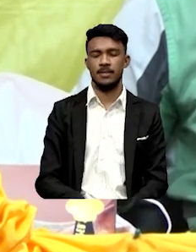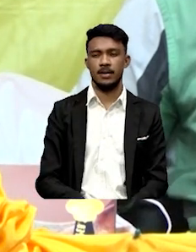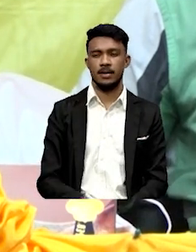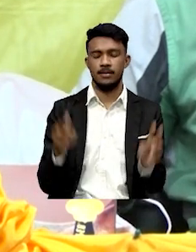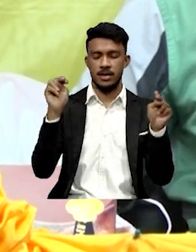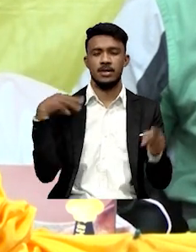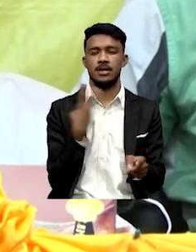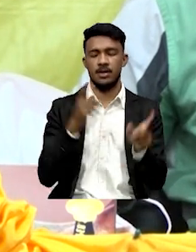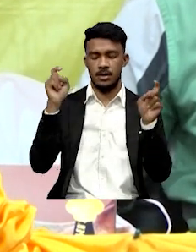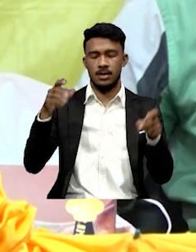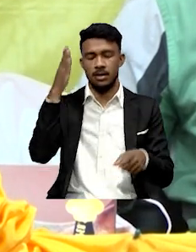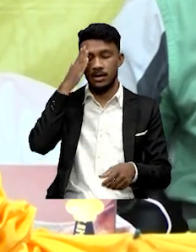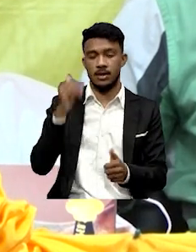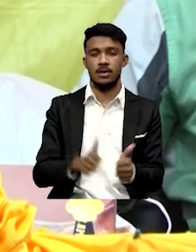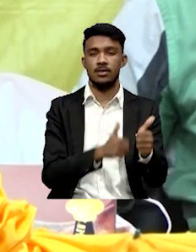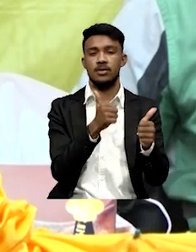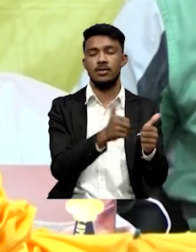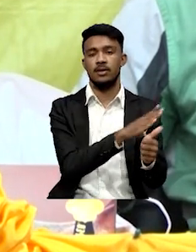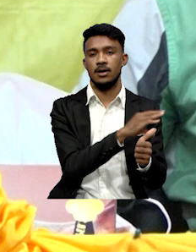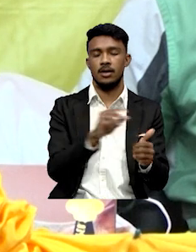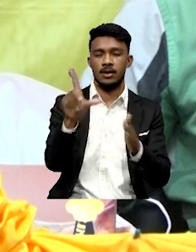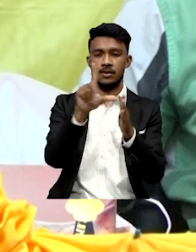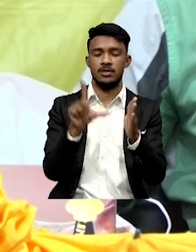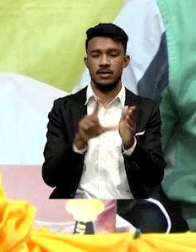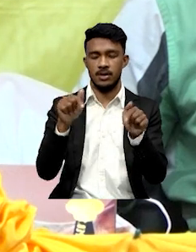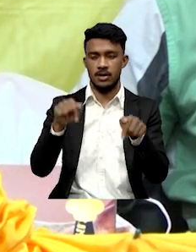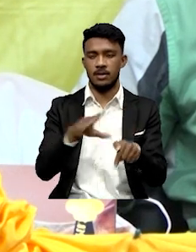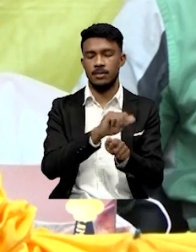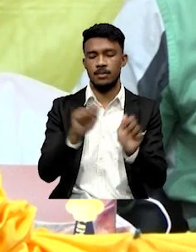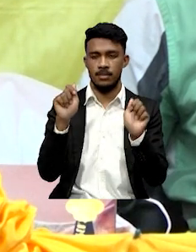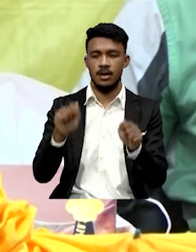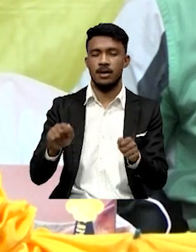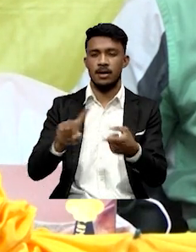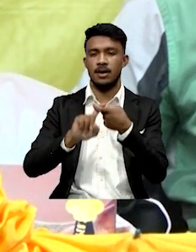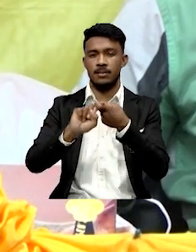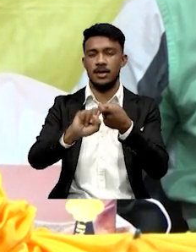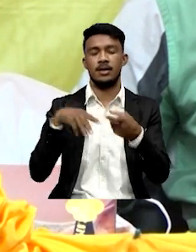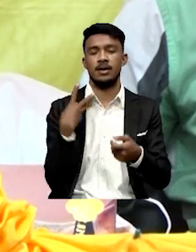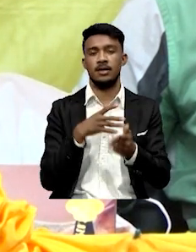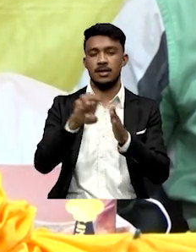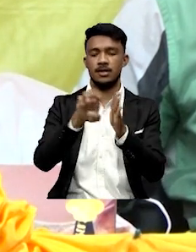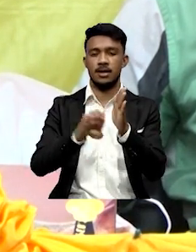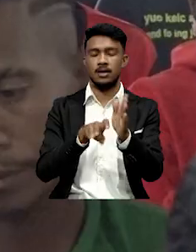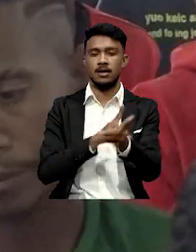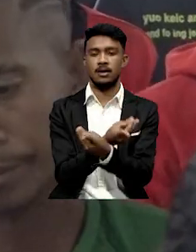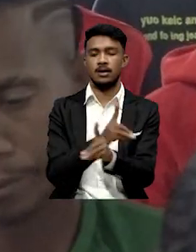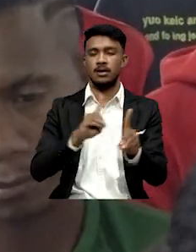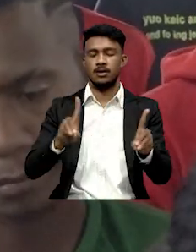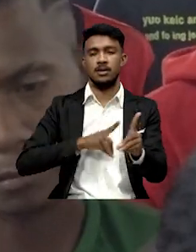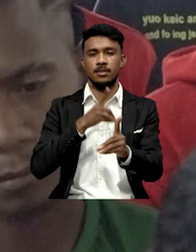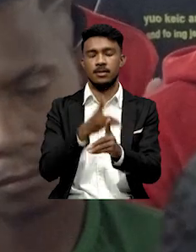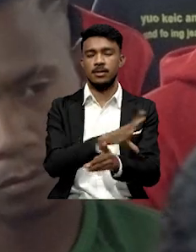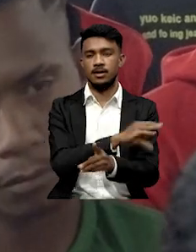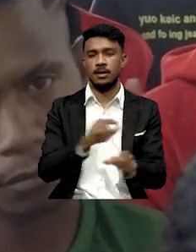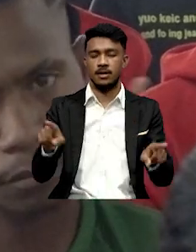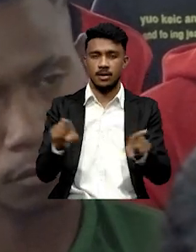teki hate ne toir ko hate ni tani konstitusi sama dan para hodi bela hame tinda ni istatu te direito demokratika dan. Koordinator ba